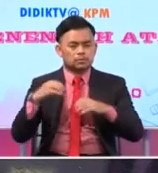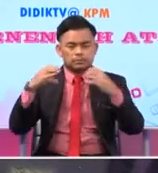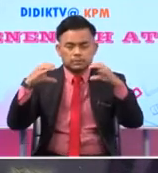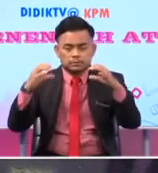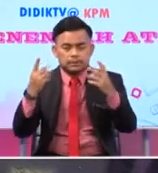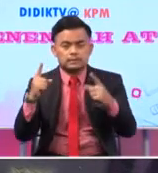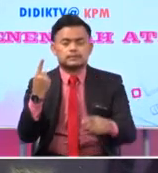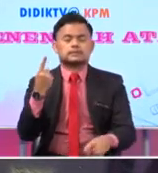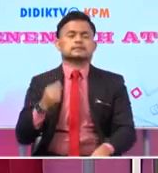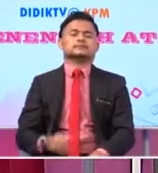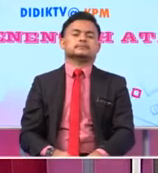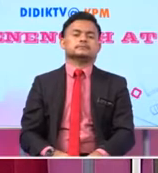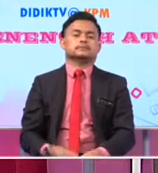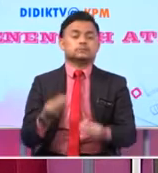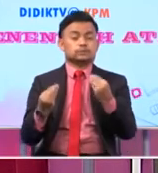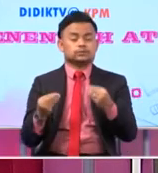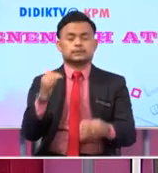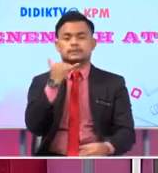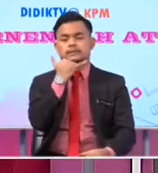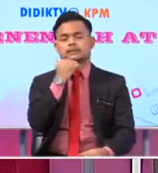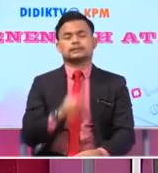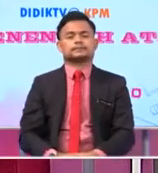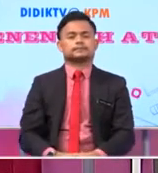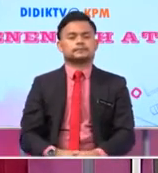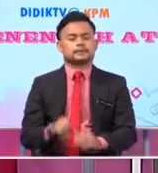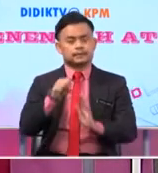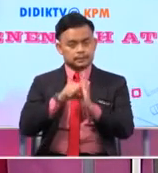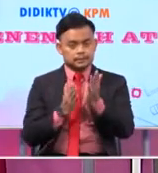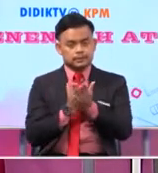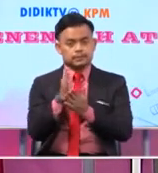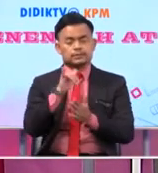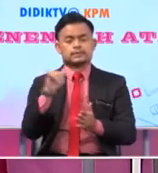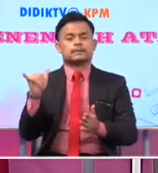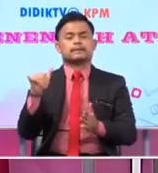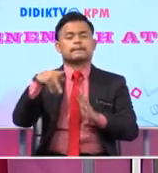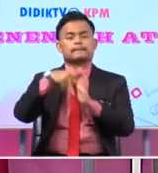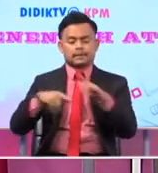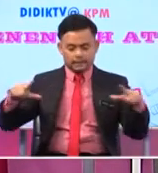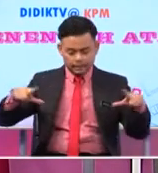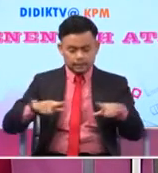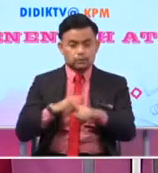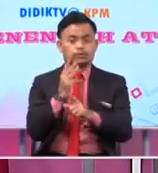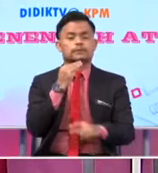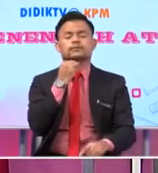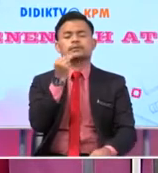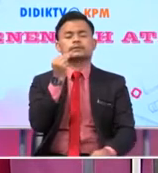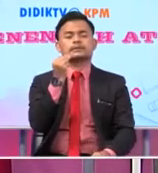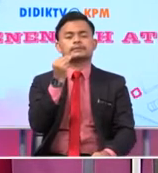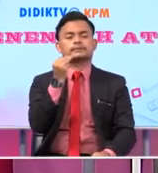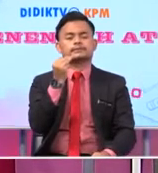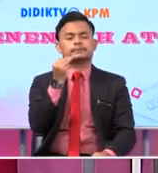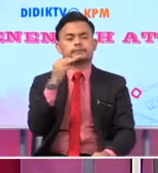enak seterusnya perlakuan morella saya akan mencari pemandu tersebut Atau